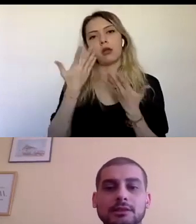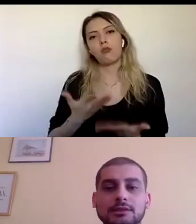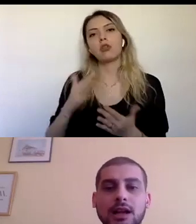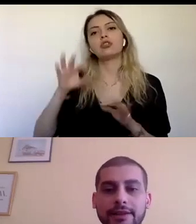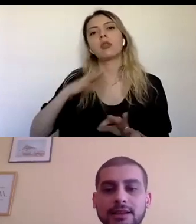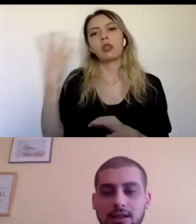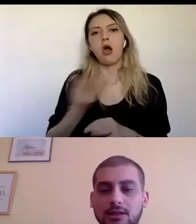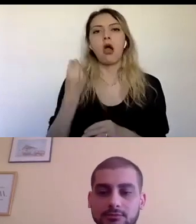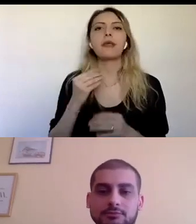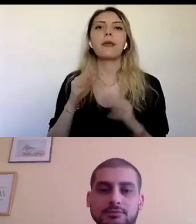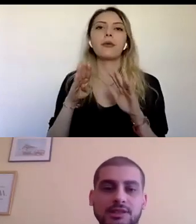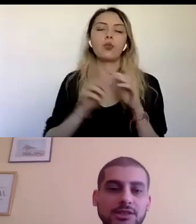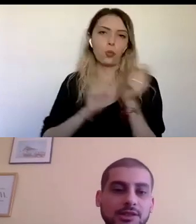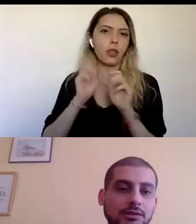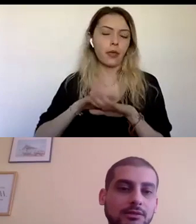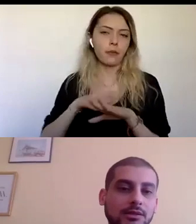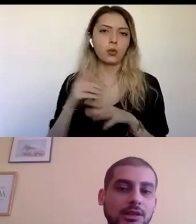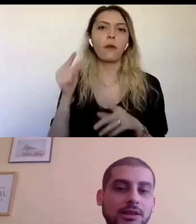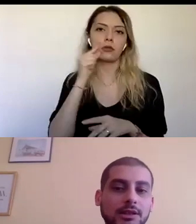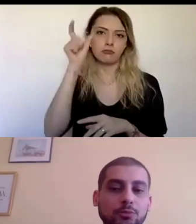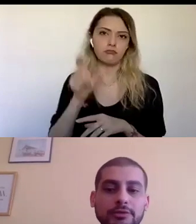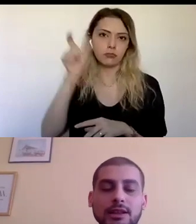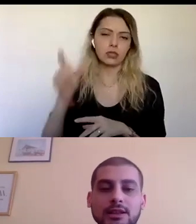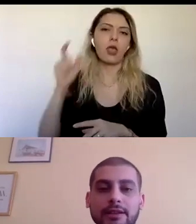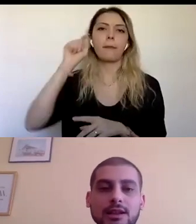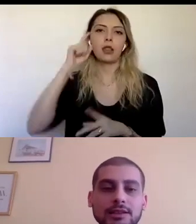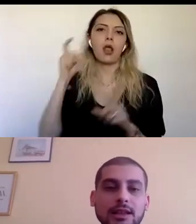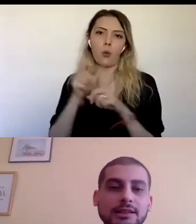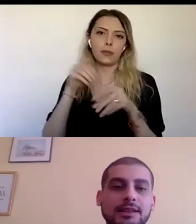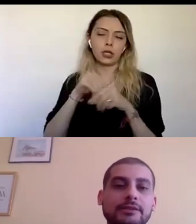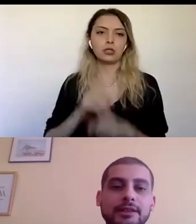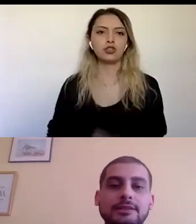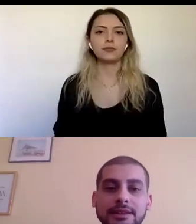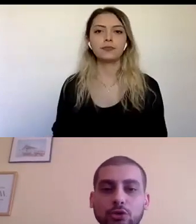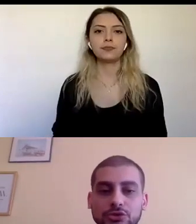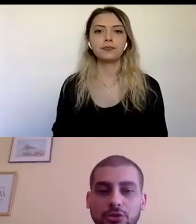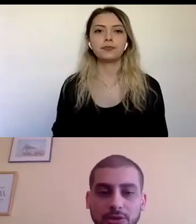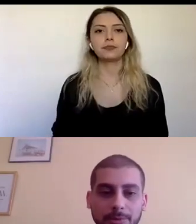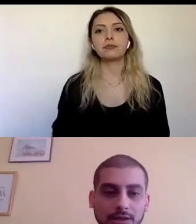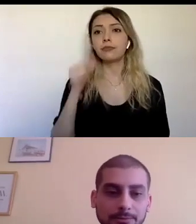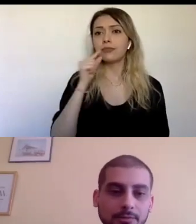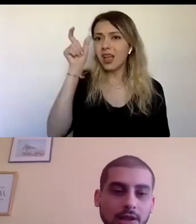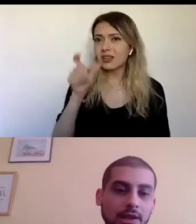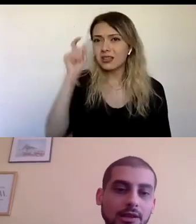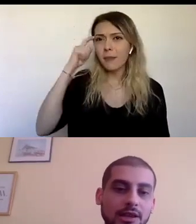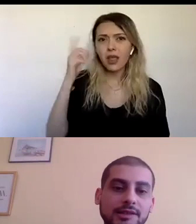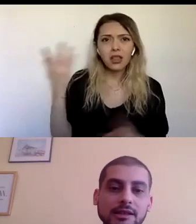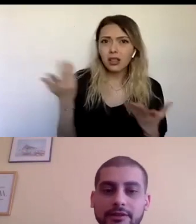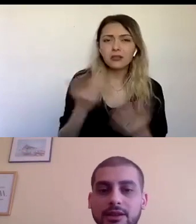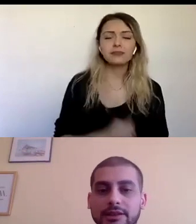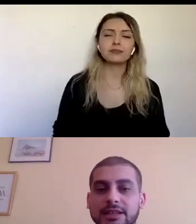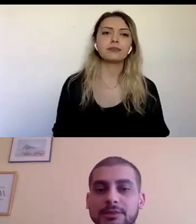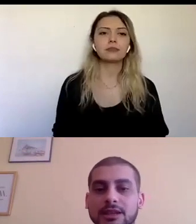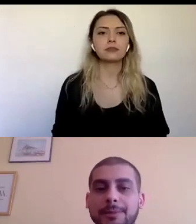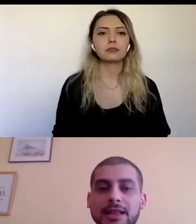Şimdi KVKK kısacası. Burada KVKK'da kişisel veri nedir ona bir bakalım. Kişisel